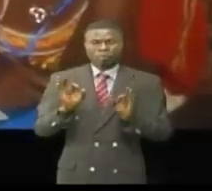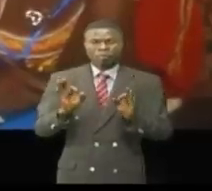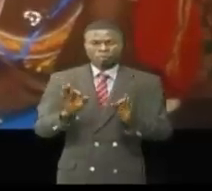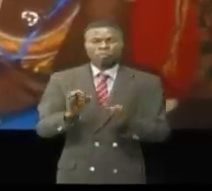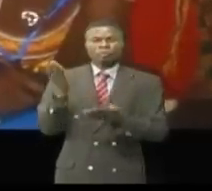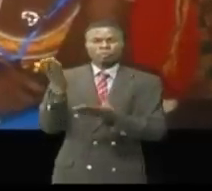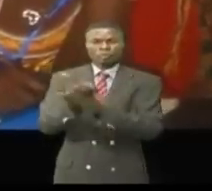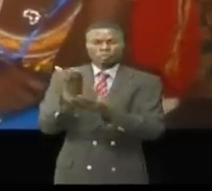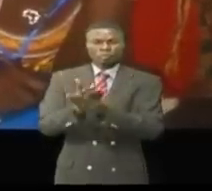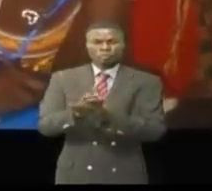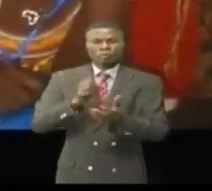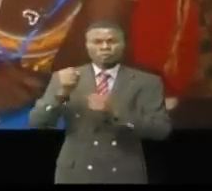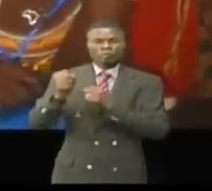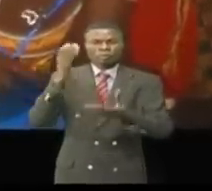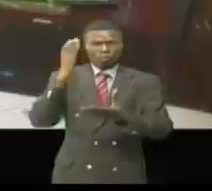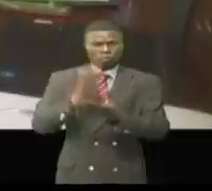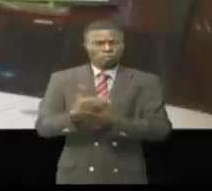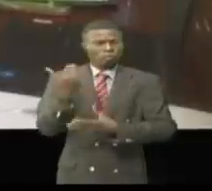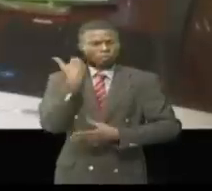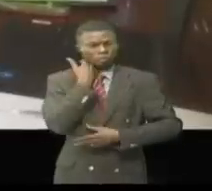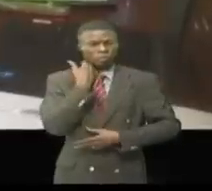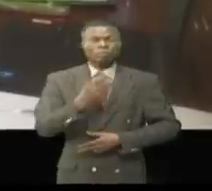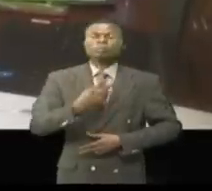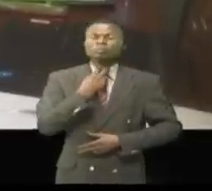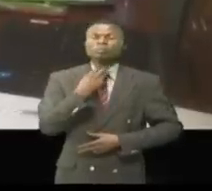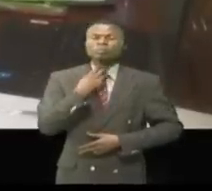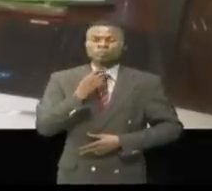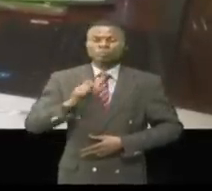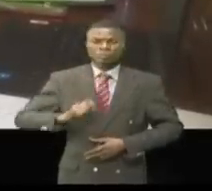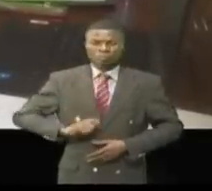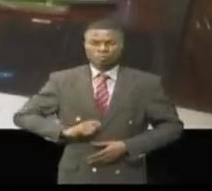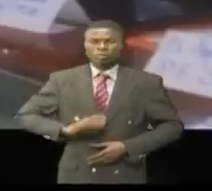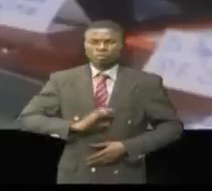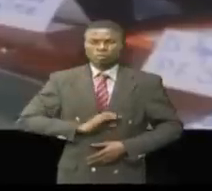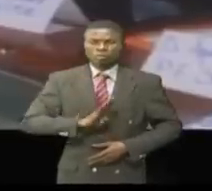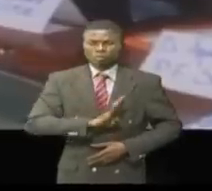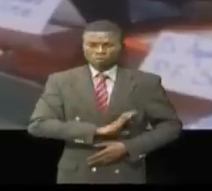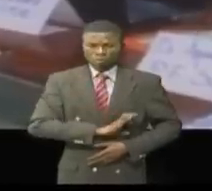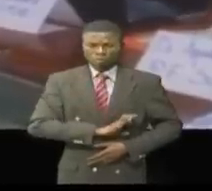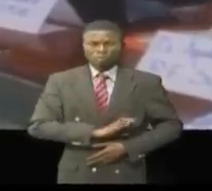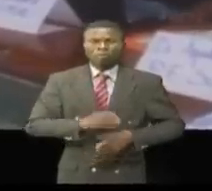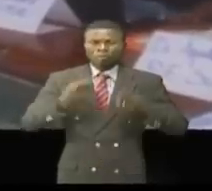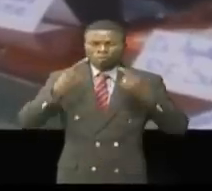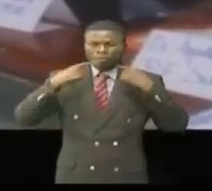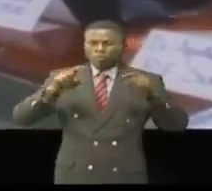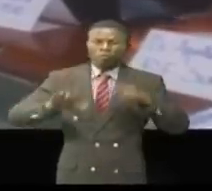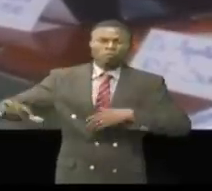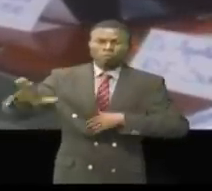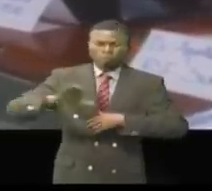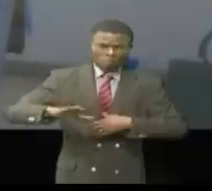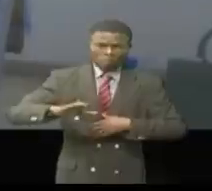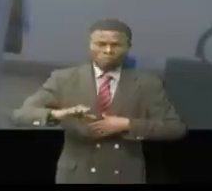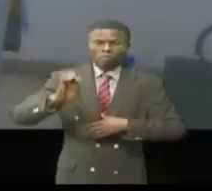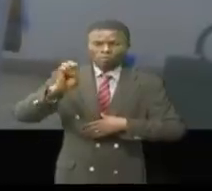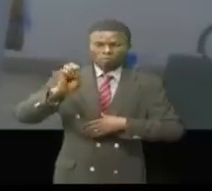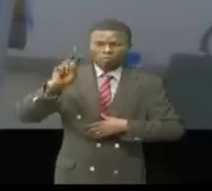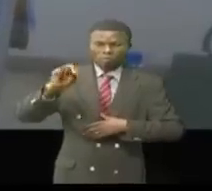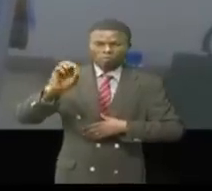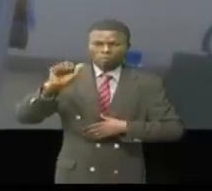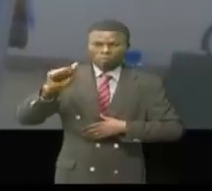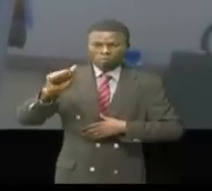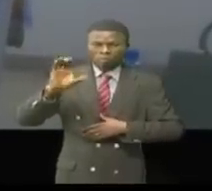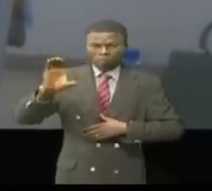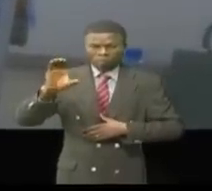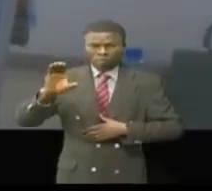plaidoyers dans la lutte contre la tuberculose. Et cela dans le but de faire entendre la voix de la NNAC auprès des